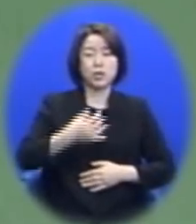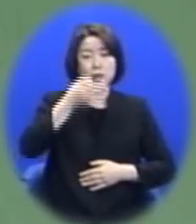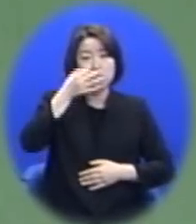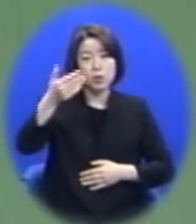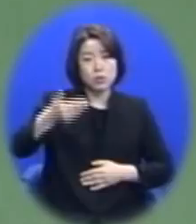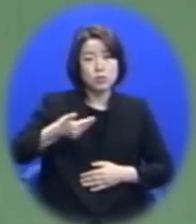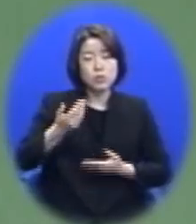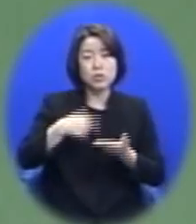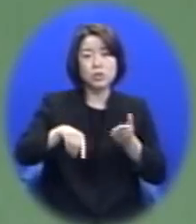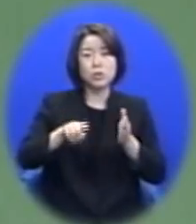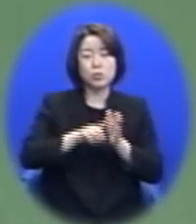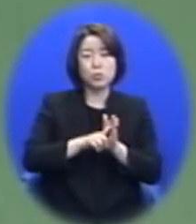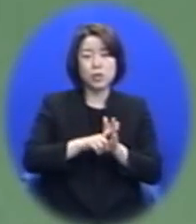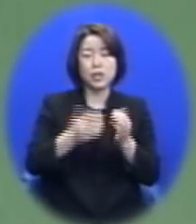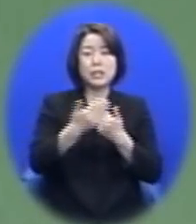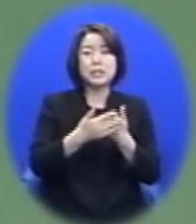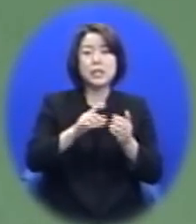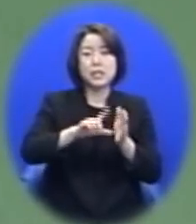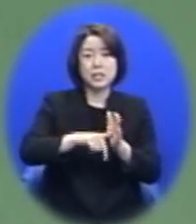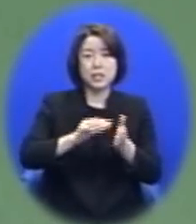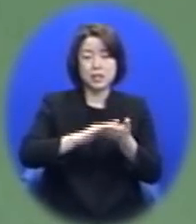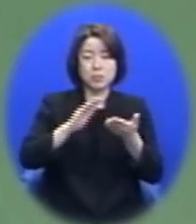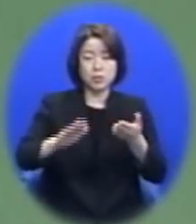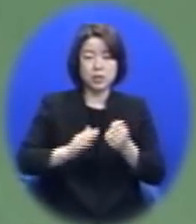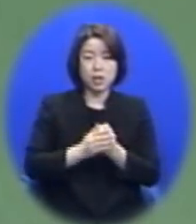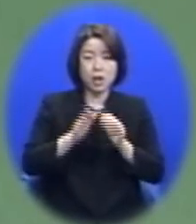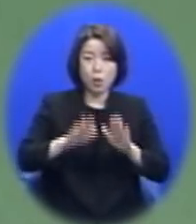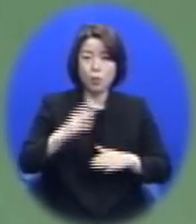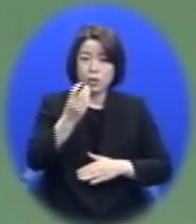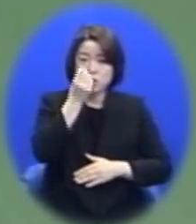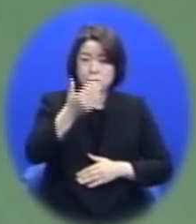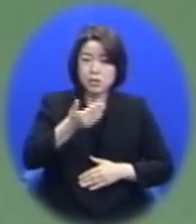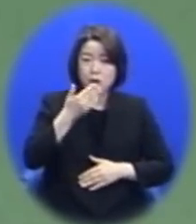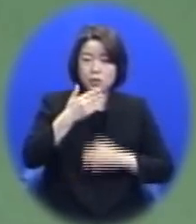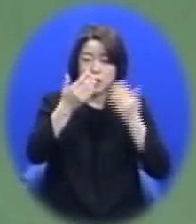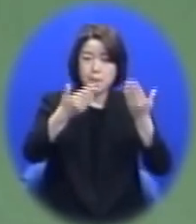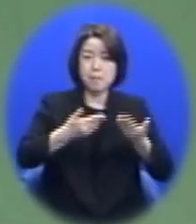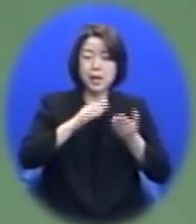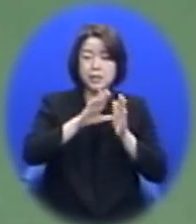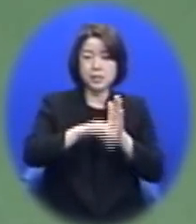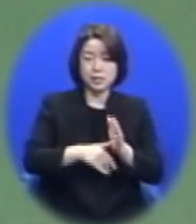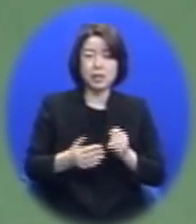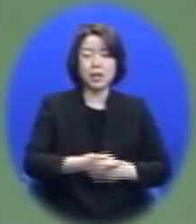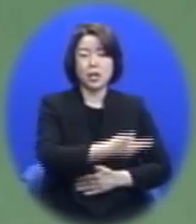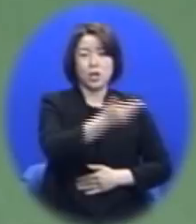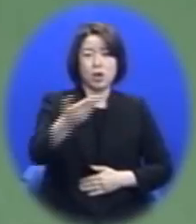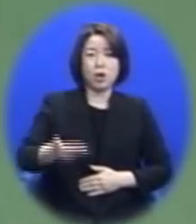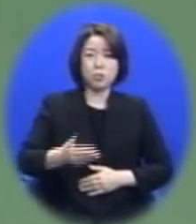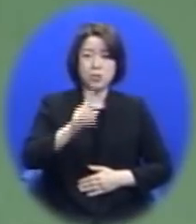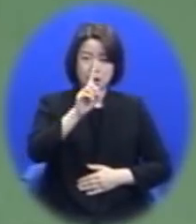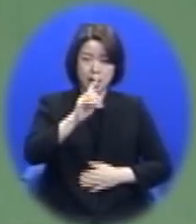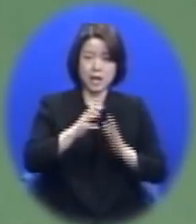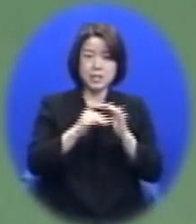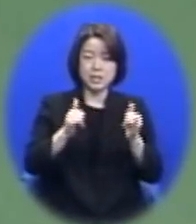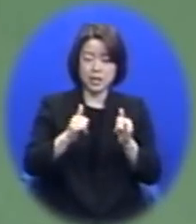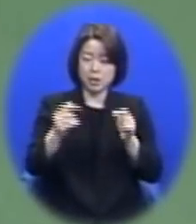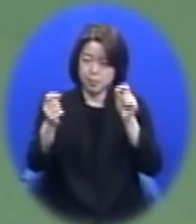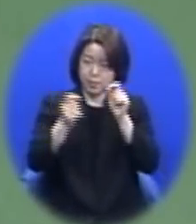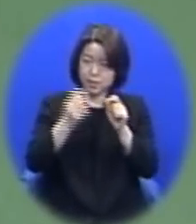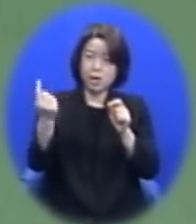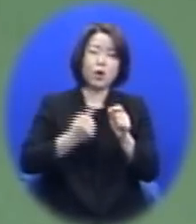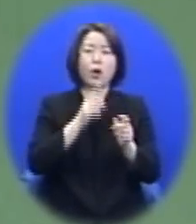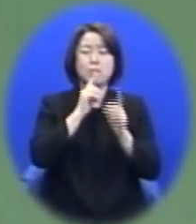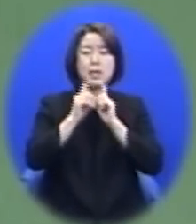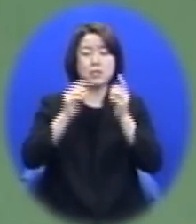보여주시려고 주시는 은혜의 시간입니다. 오늘 성찬 받을 때 여러분은 여러분 한 사람에게 다가와서